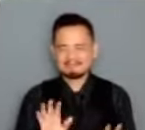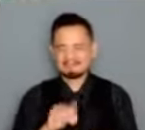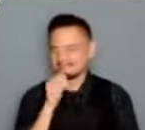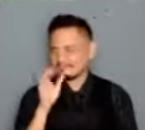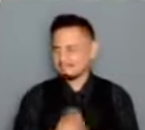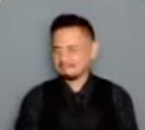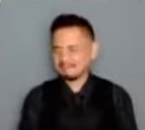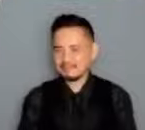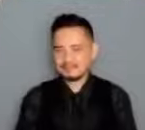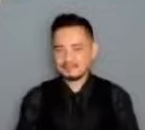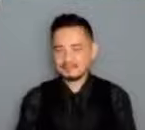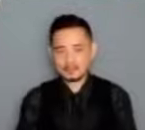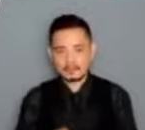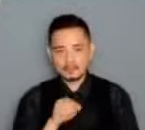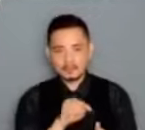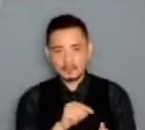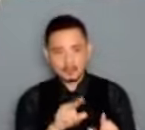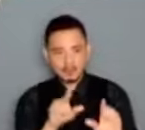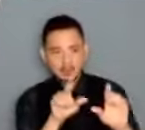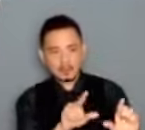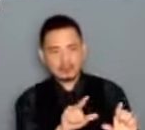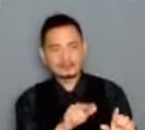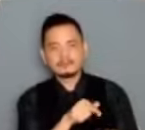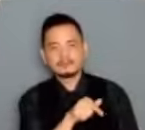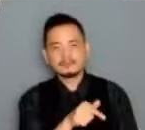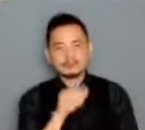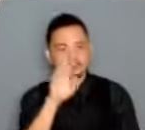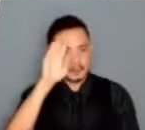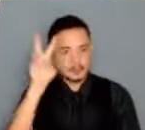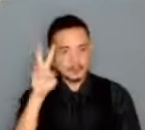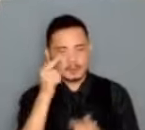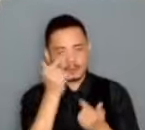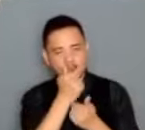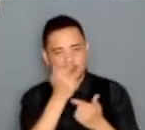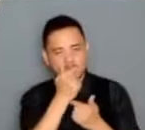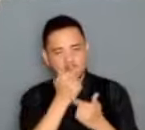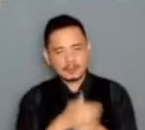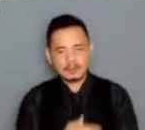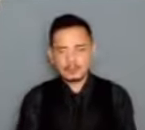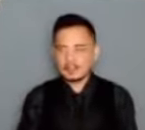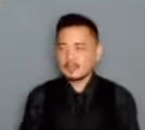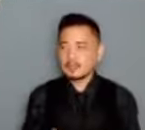Ang aligasyong yan, tinawanan lang noon ni Pangulong Marcos. I think it's the fentanyl.